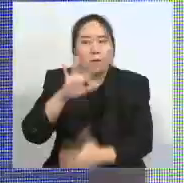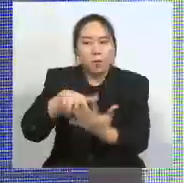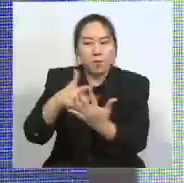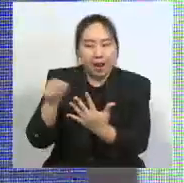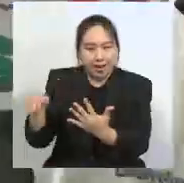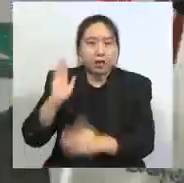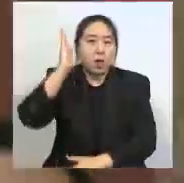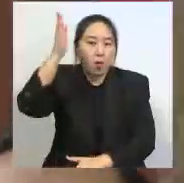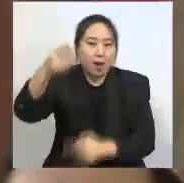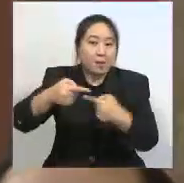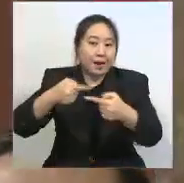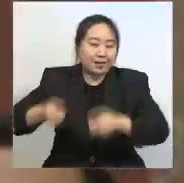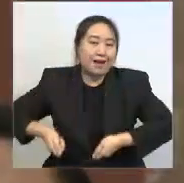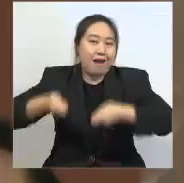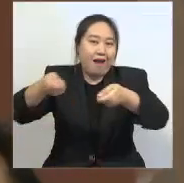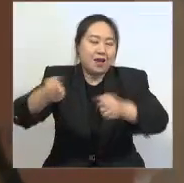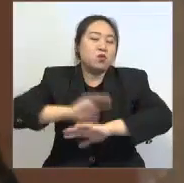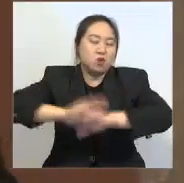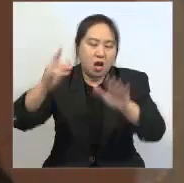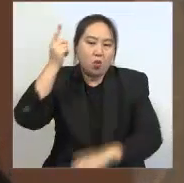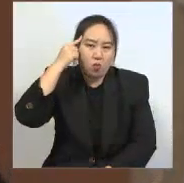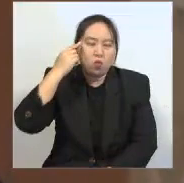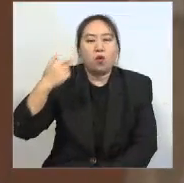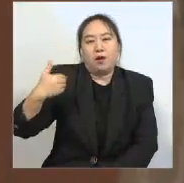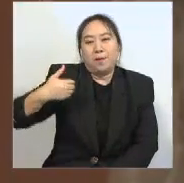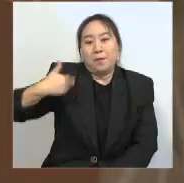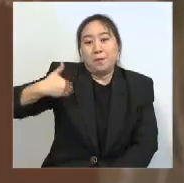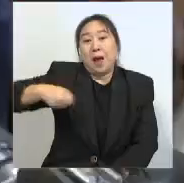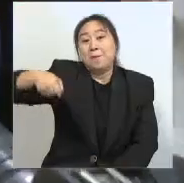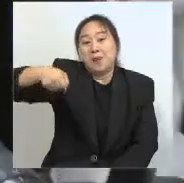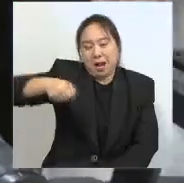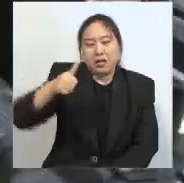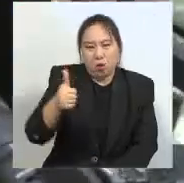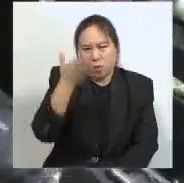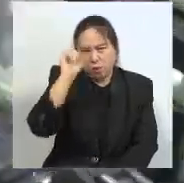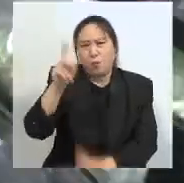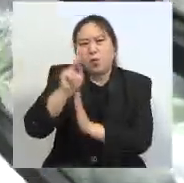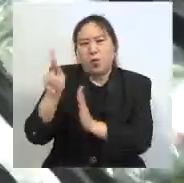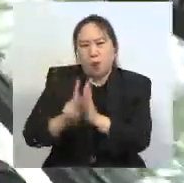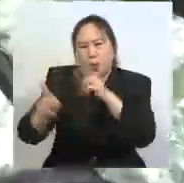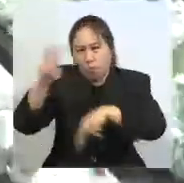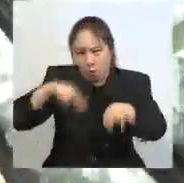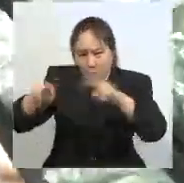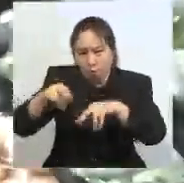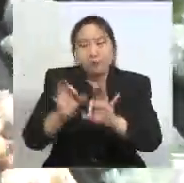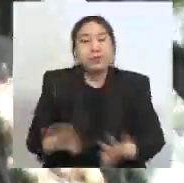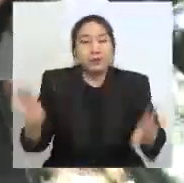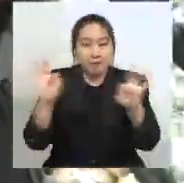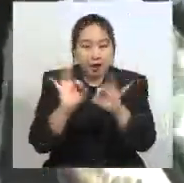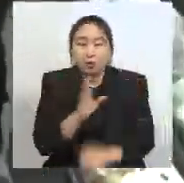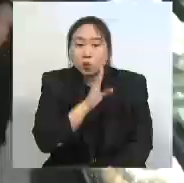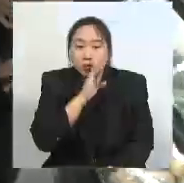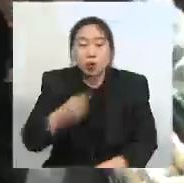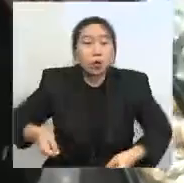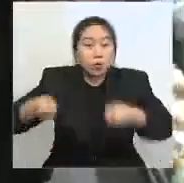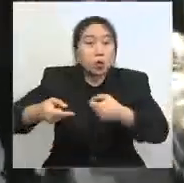สติกหูหิ้วและเห็นด้วยกับการพกถุงผ้าพร้อมทั้งเห็นว่าควรมีกฎหมายควบคุมและยังเห็นด้วยกับการเก็บเงินหรือขาย